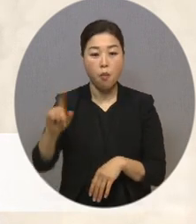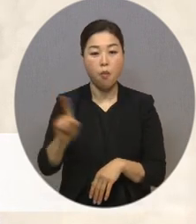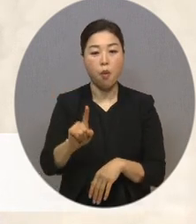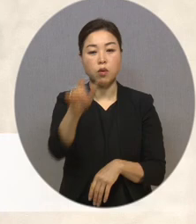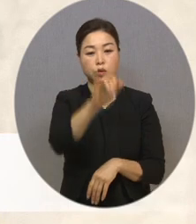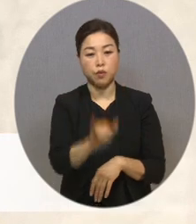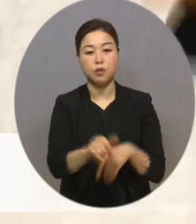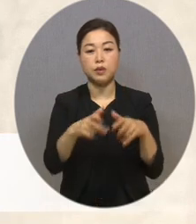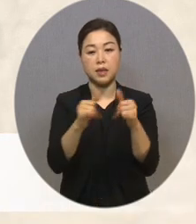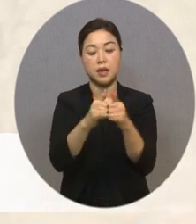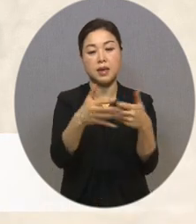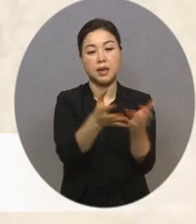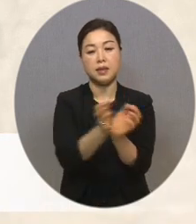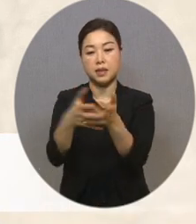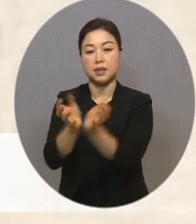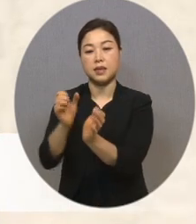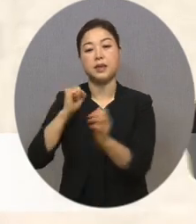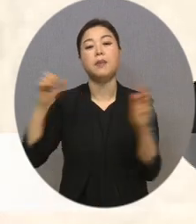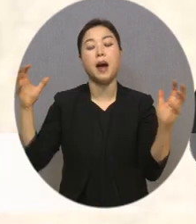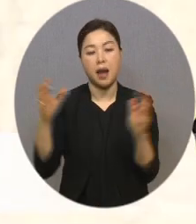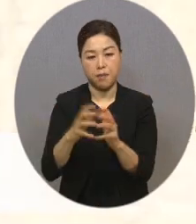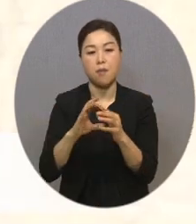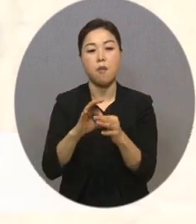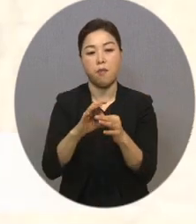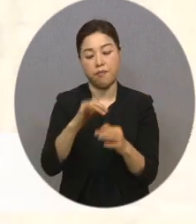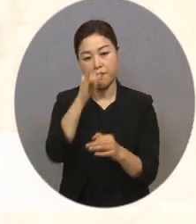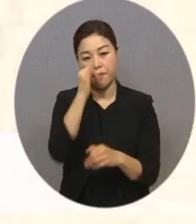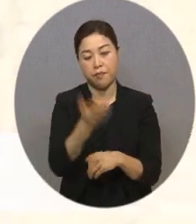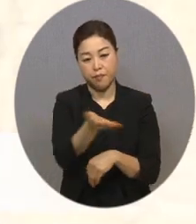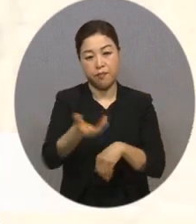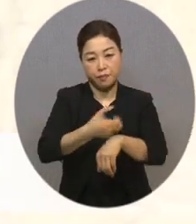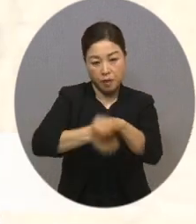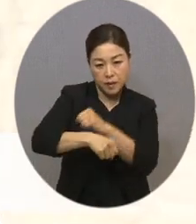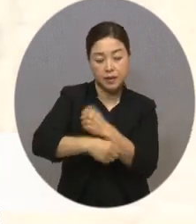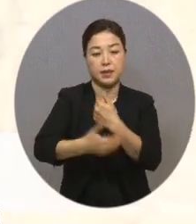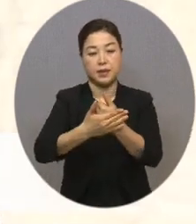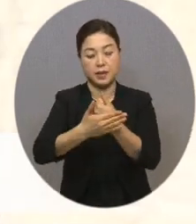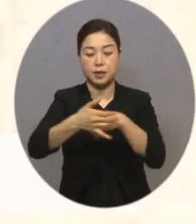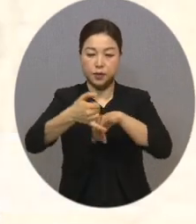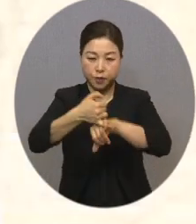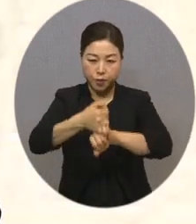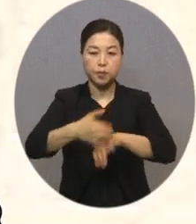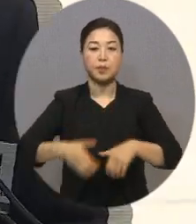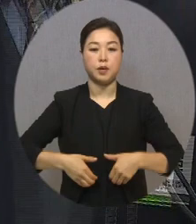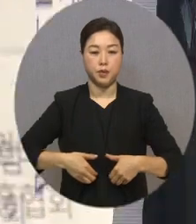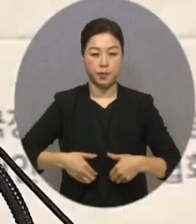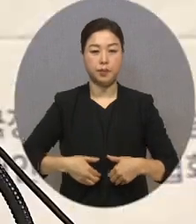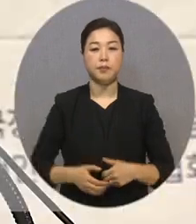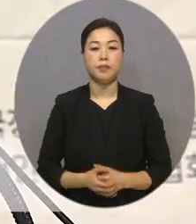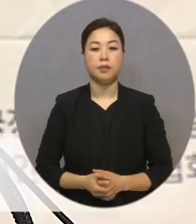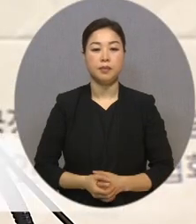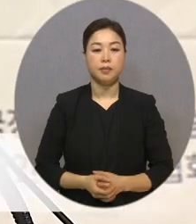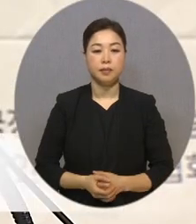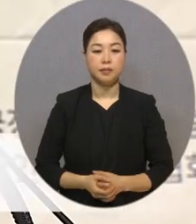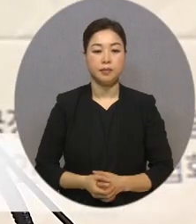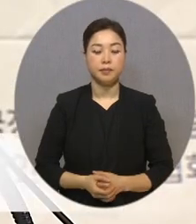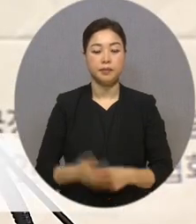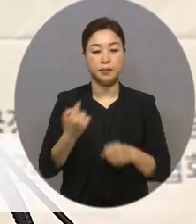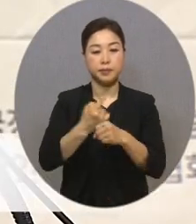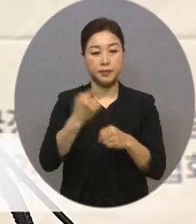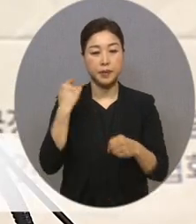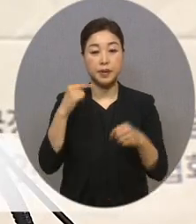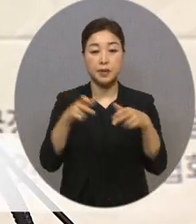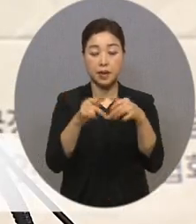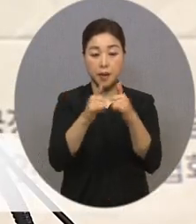협력에 달려 있습니다. 여러분의 적극적인 지지가 어느 때보다 필요한 때입니다. 지난해 장애인